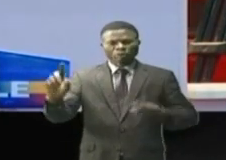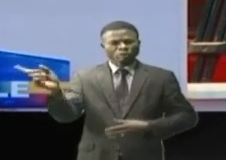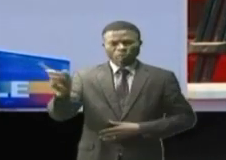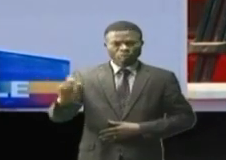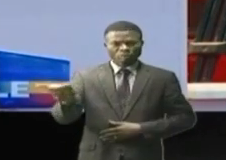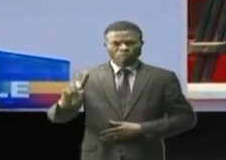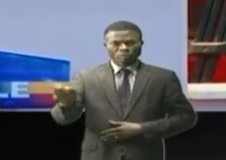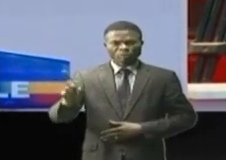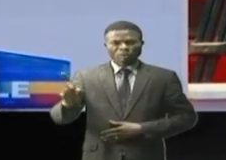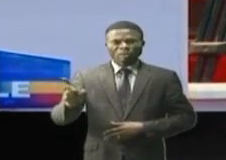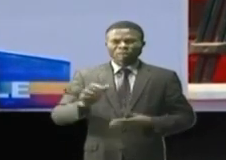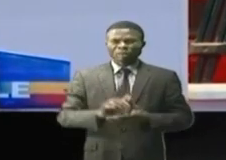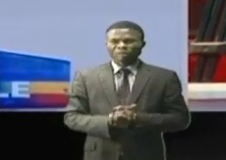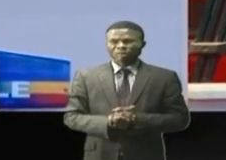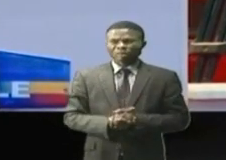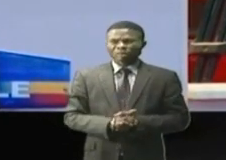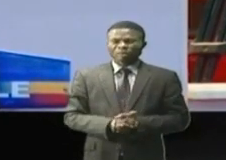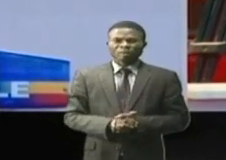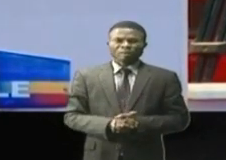soit.